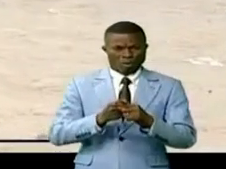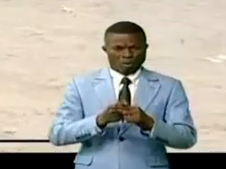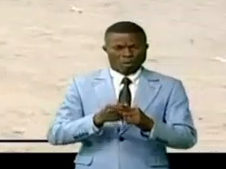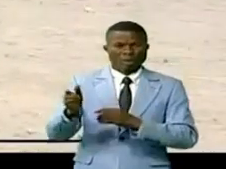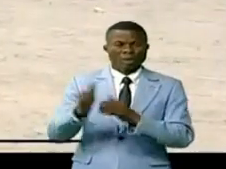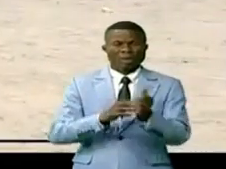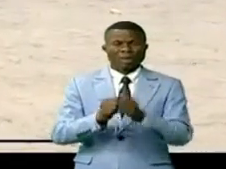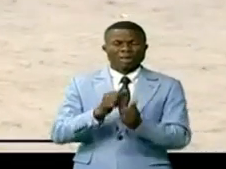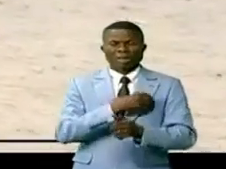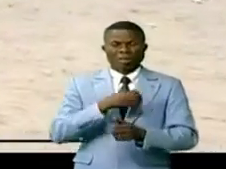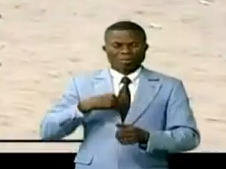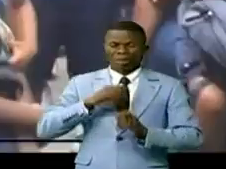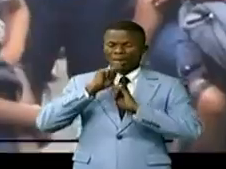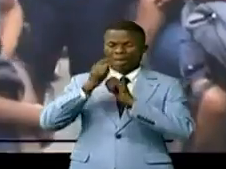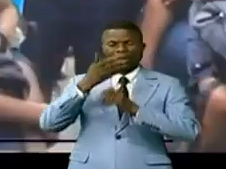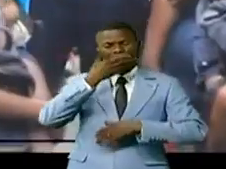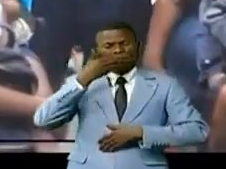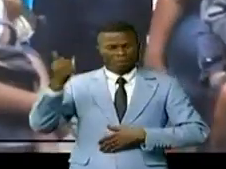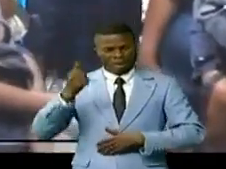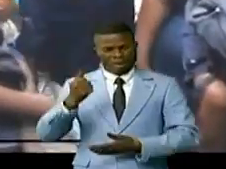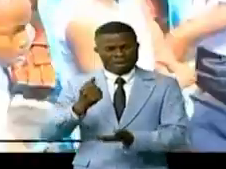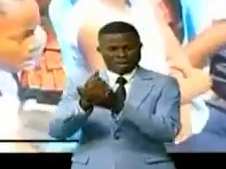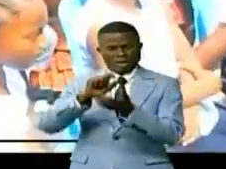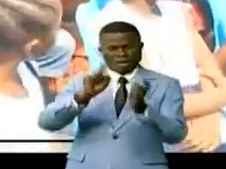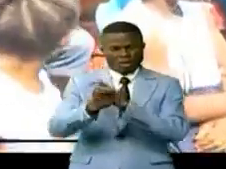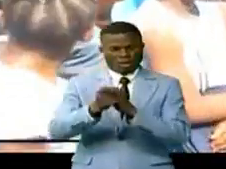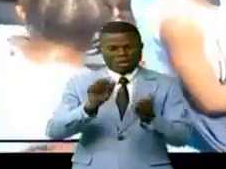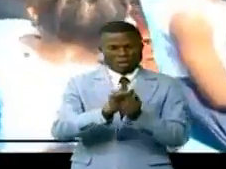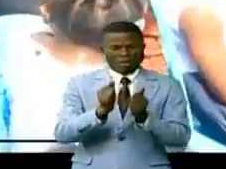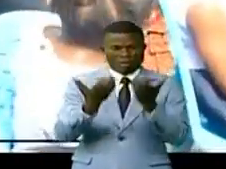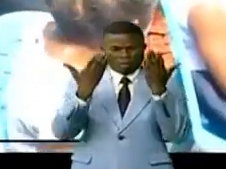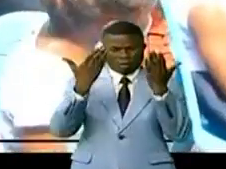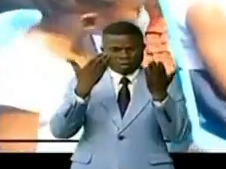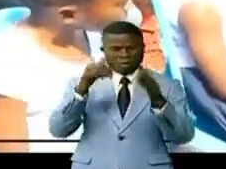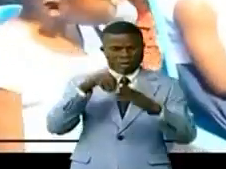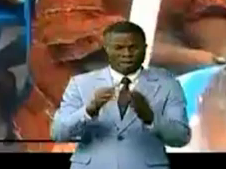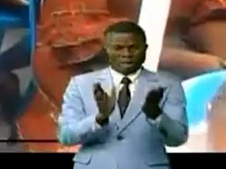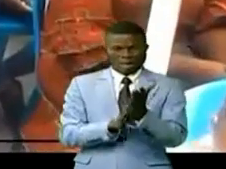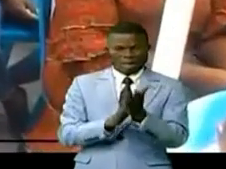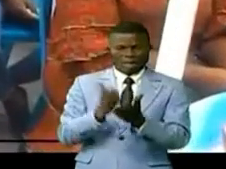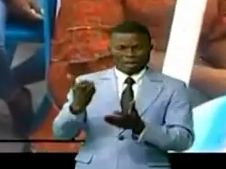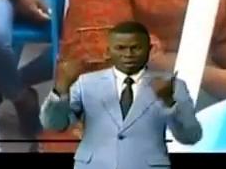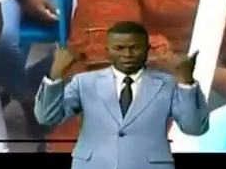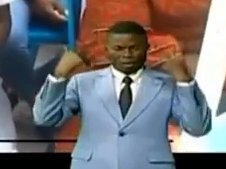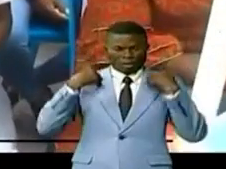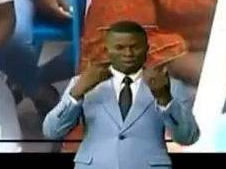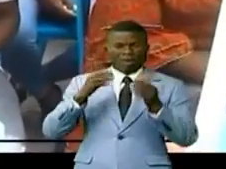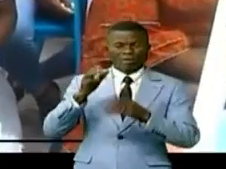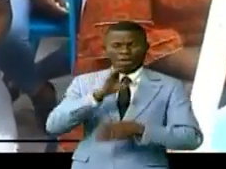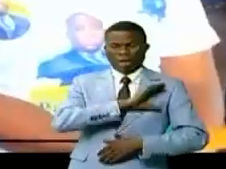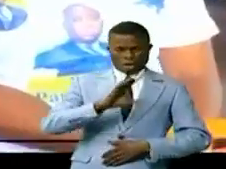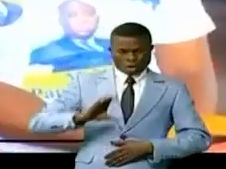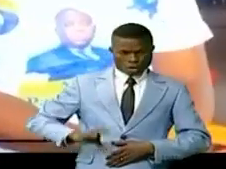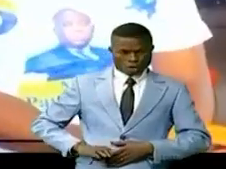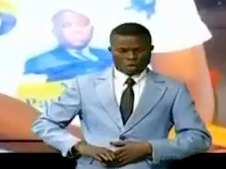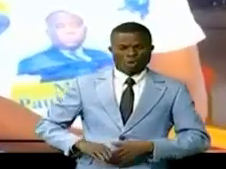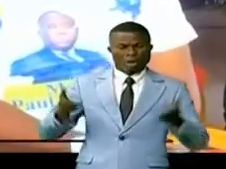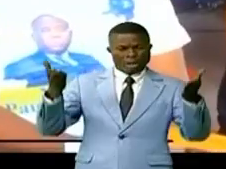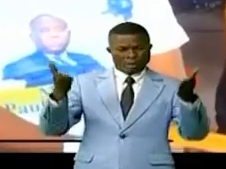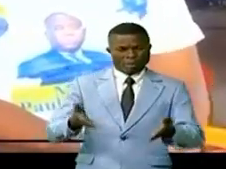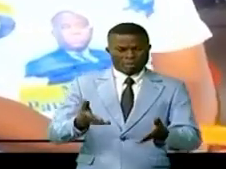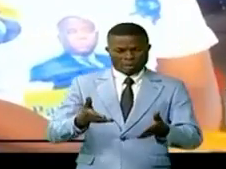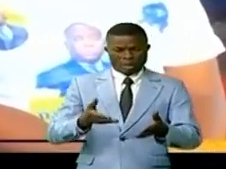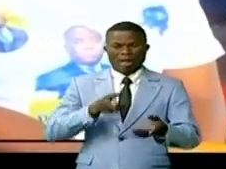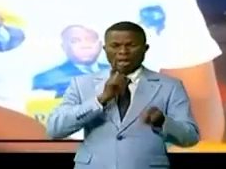bienfaitrice pour ces gestes qui vient améliorer les conditions d'études. Dans la même veine, l'autorité municipale n'est pas restée insensible à